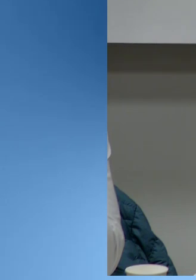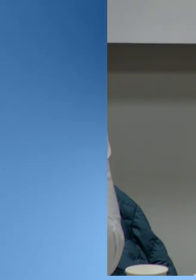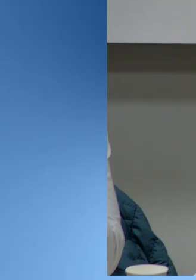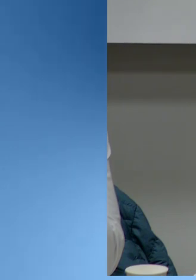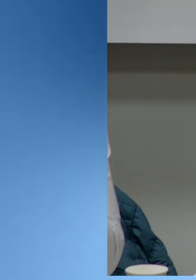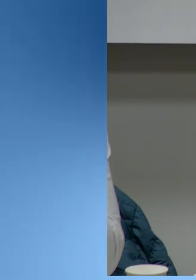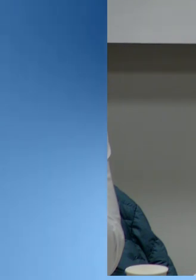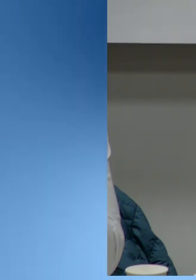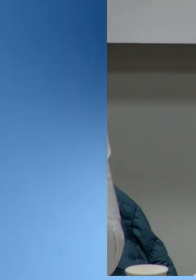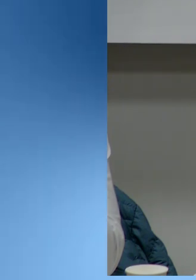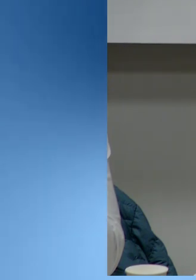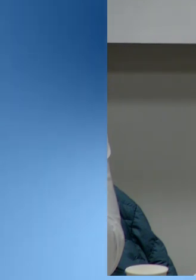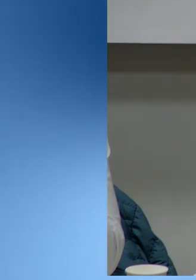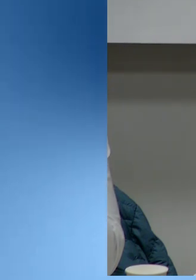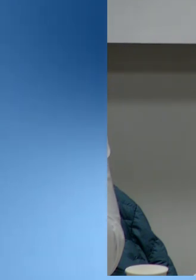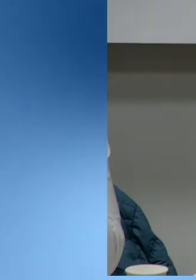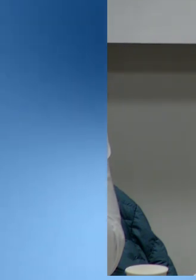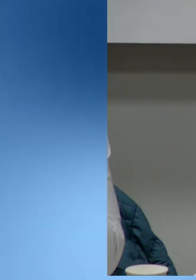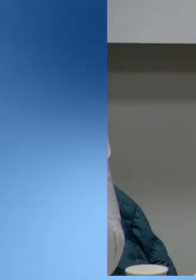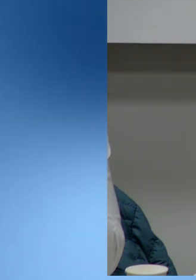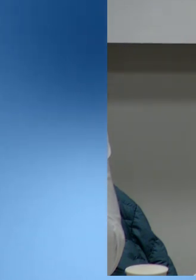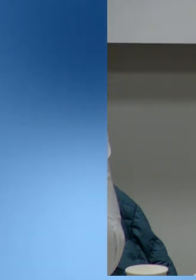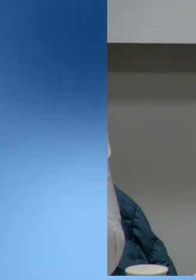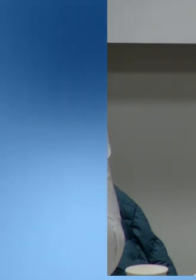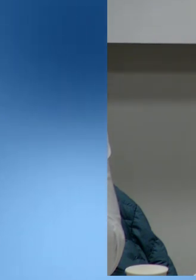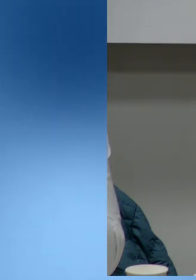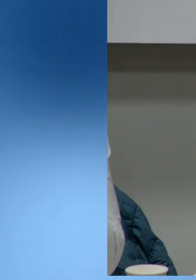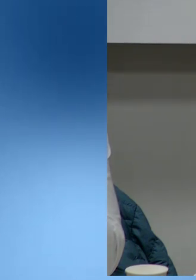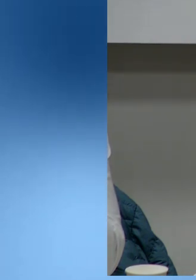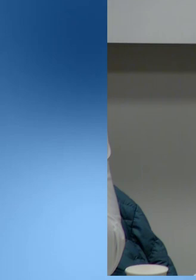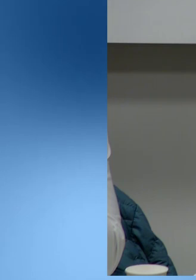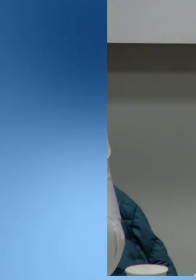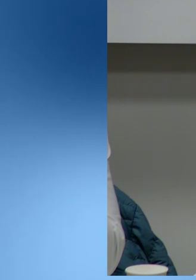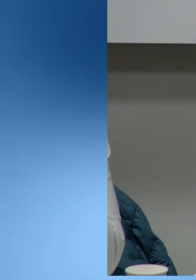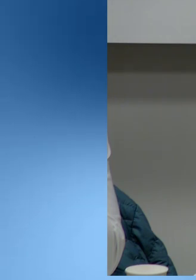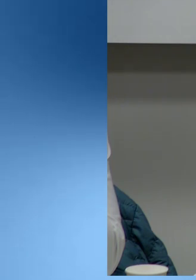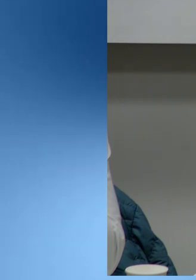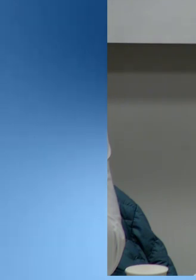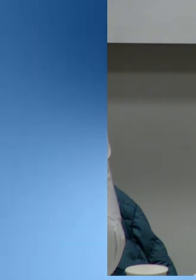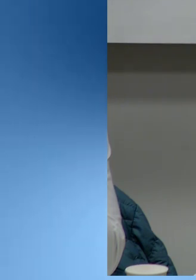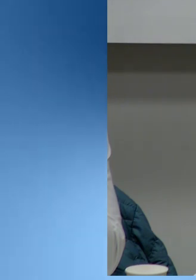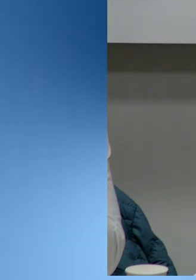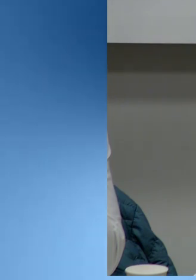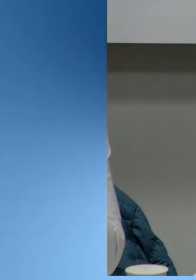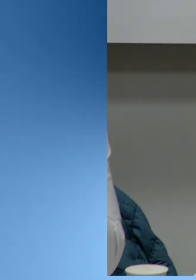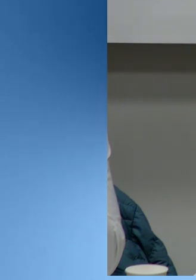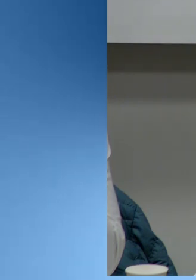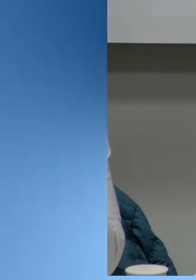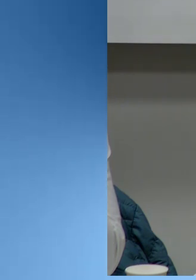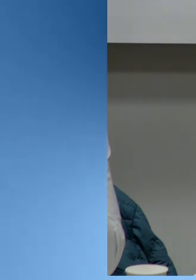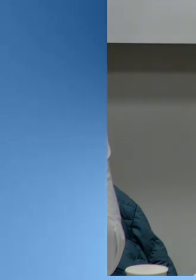au marché de Noël c'est évidemment pas comme ça que ça se passe et il est hors de question que ce conseil municipal euh se à une inter une